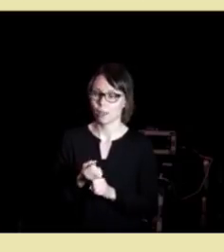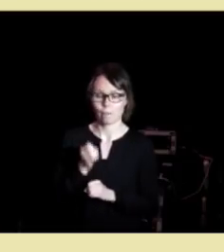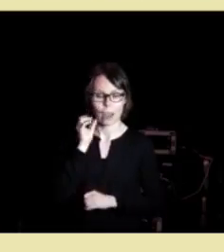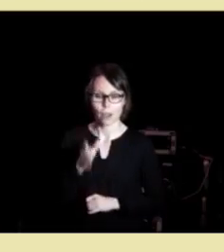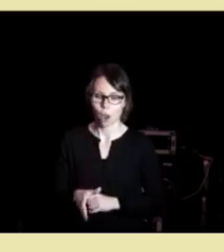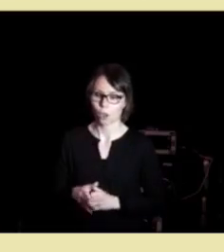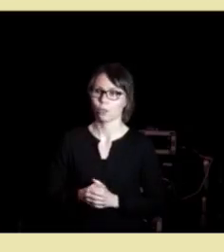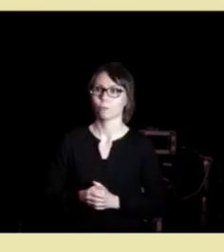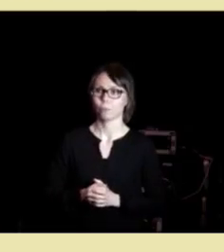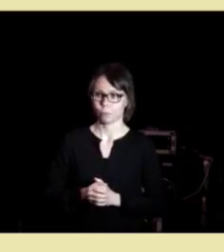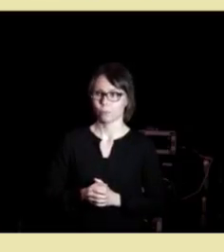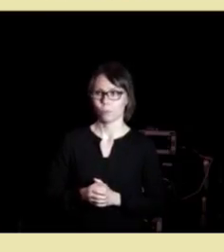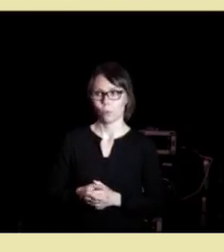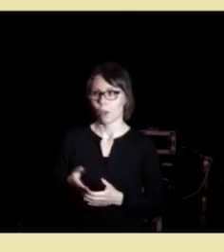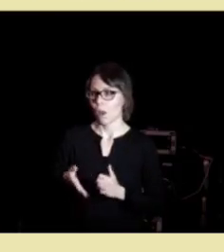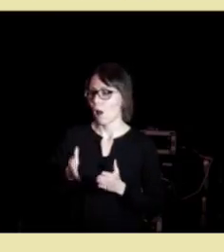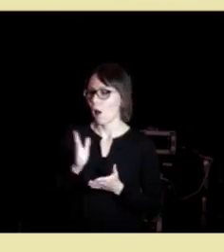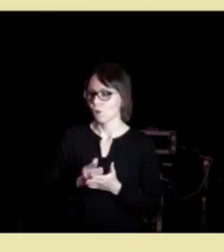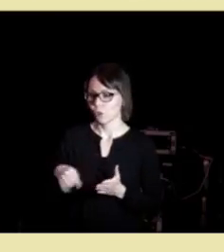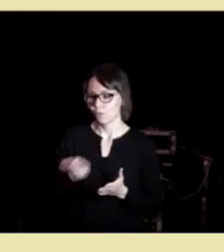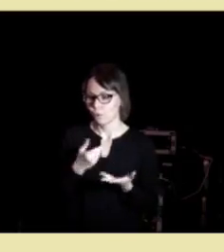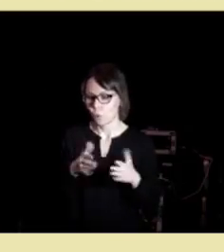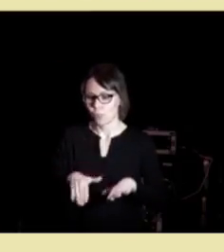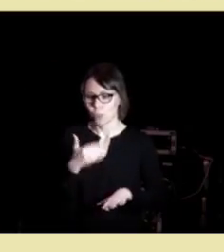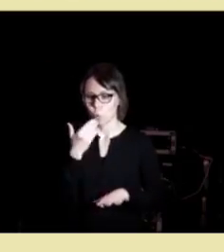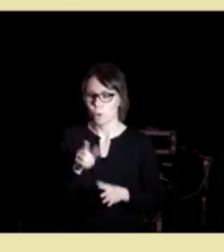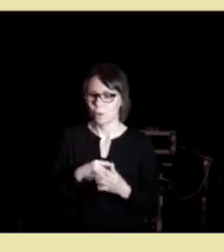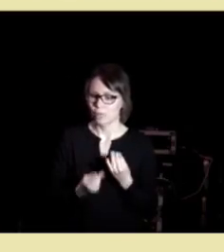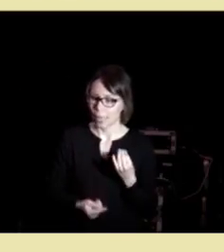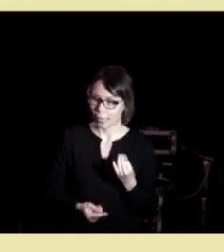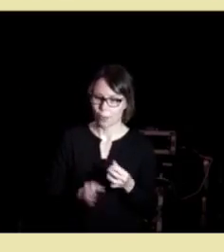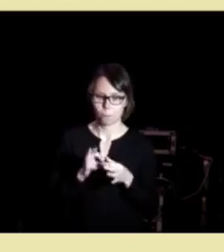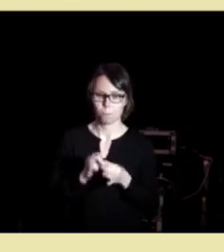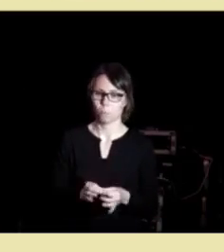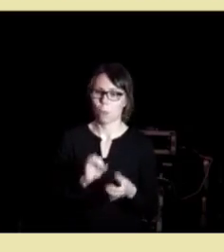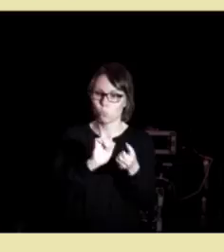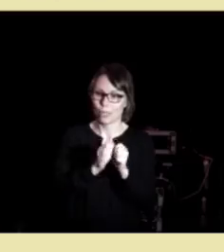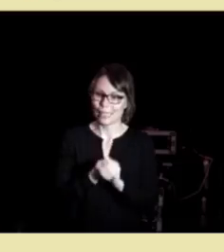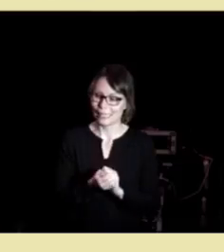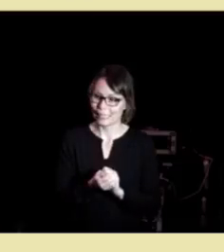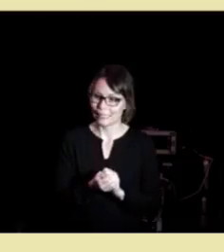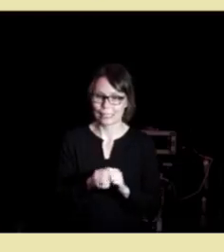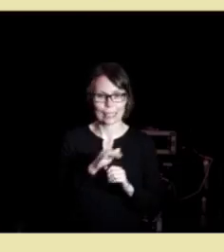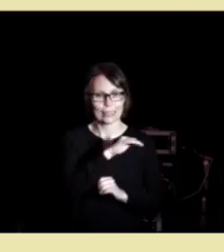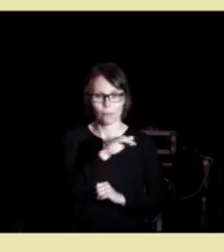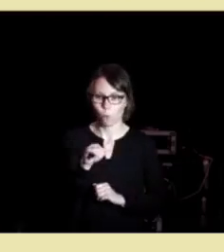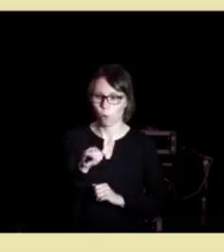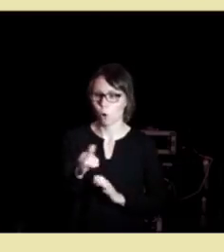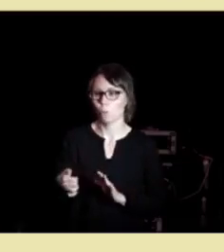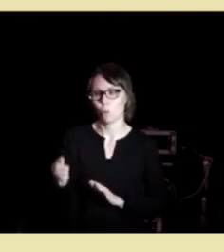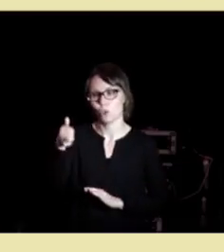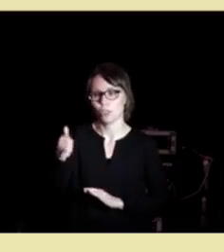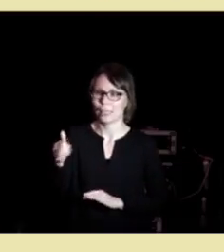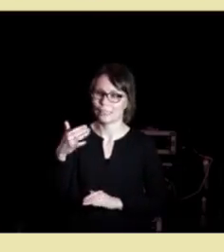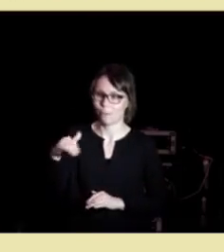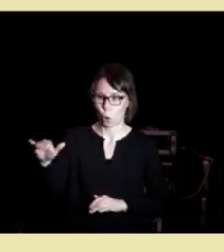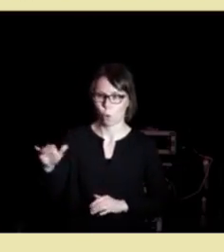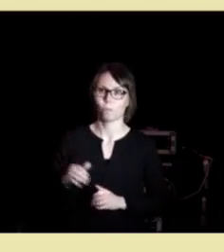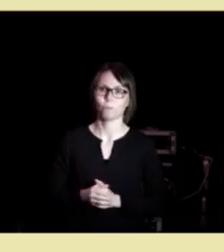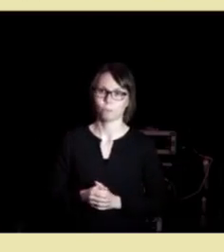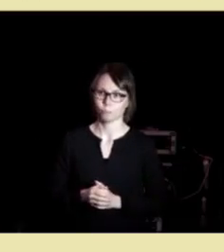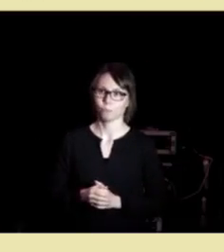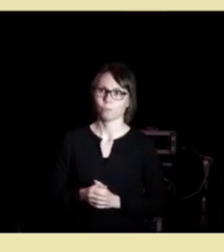eneste dag. Og det er helt avgjørende at vi får på plass gode prioriteringer både på politisk nivå og på myndighetsnivå.